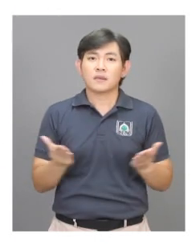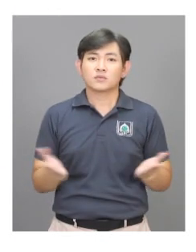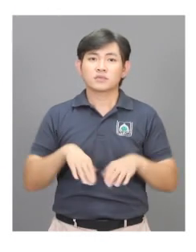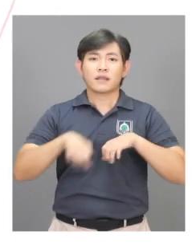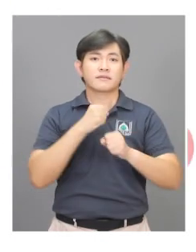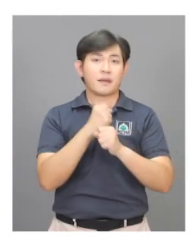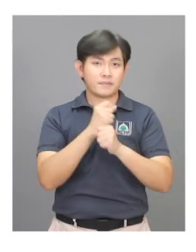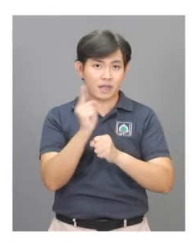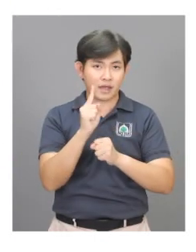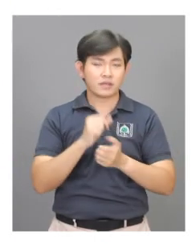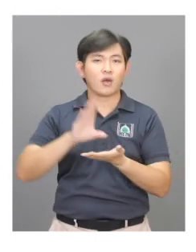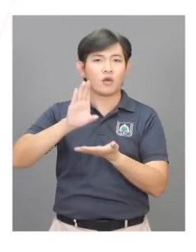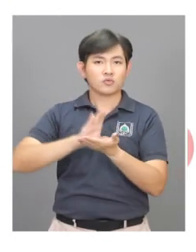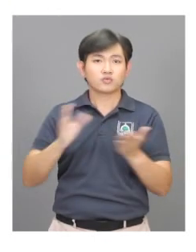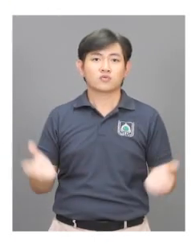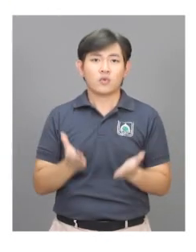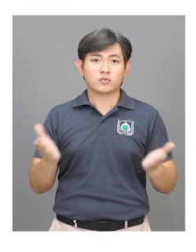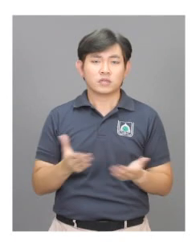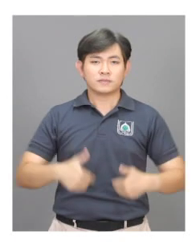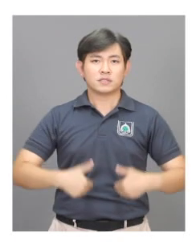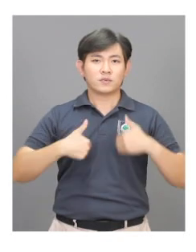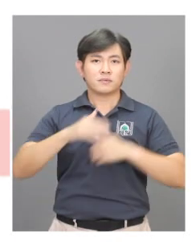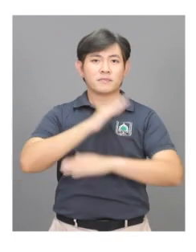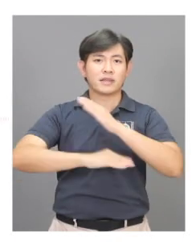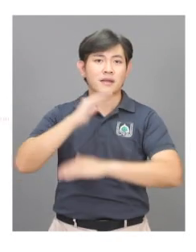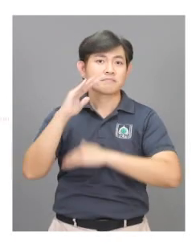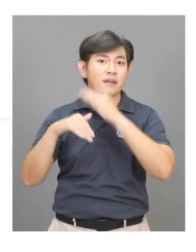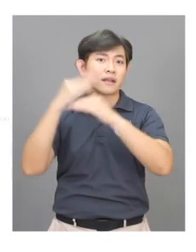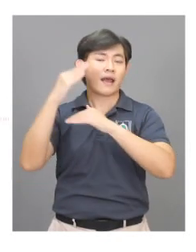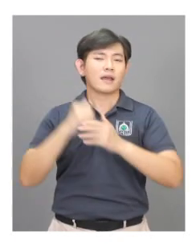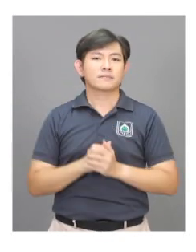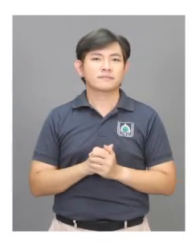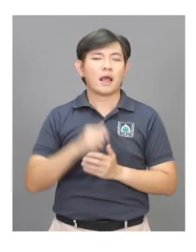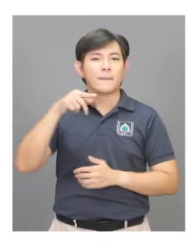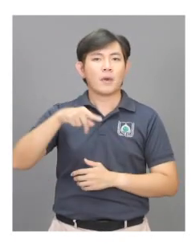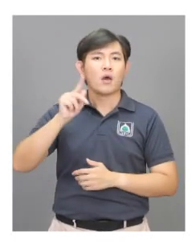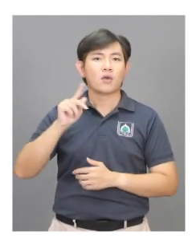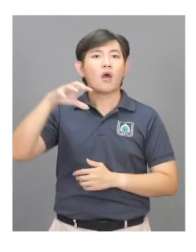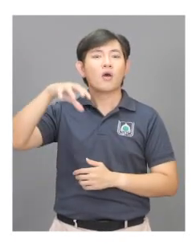การผลิตโดยกองทุนส่งเสริมและพัฒนาคุณภาพชีวิตคนพิการกรมส่งเสริม